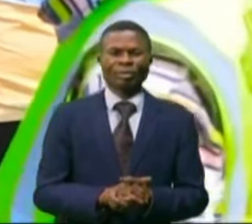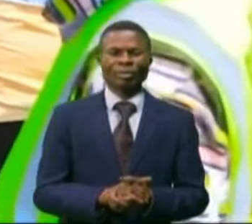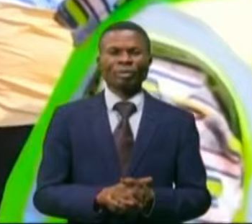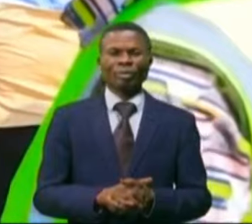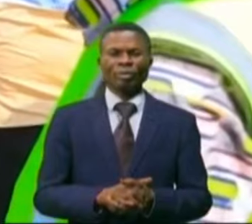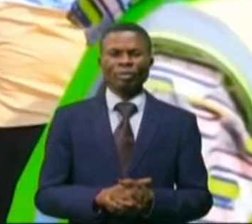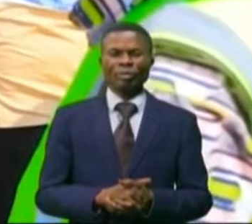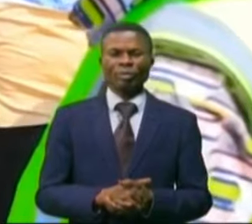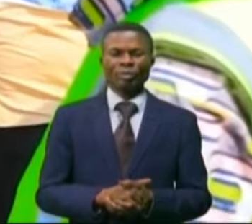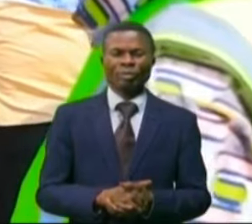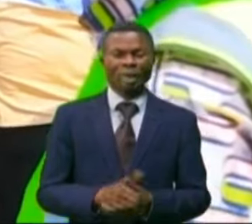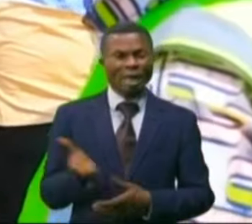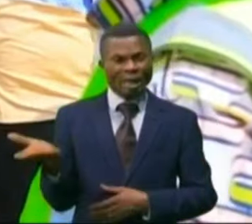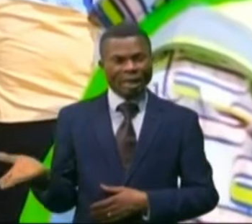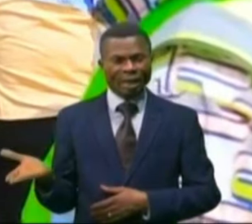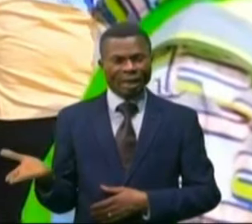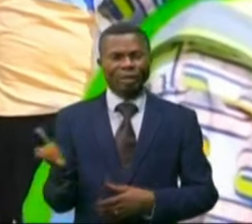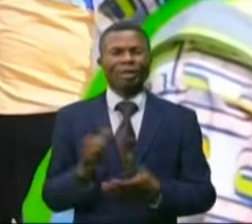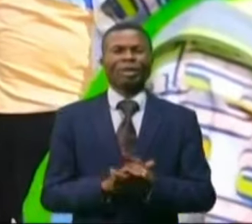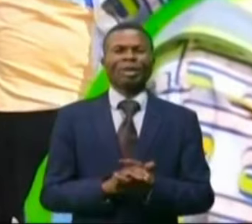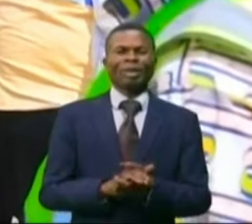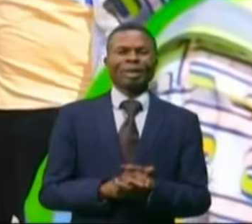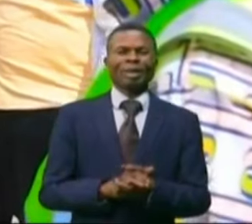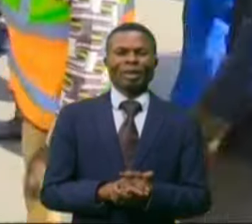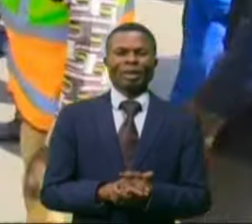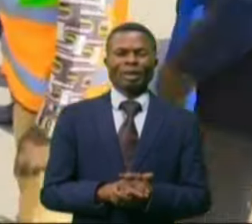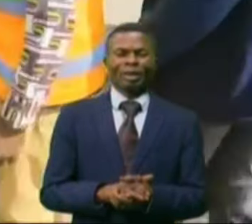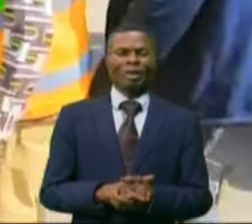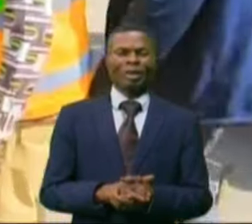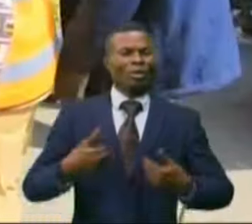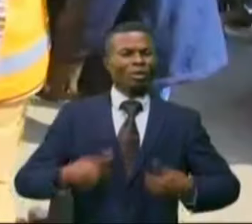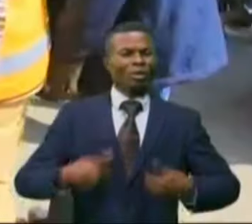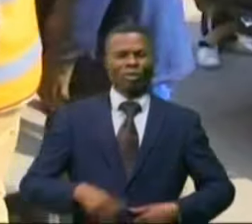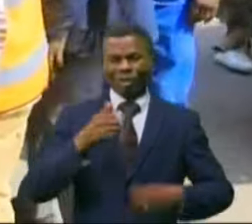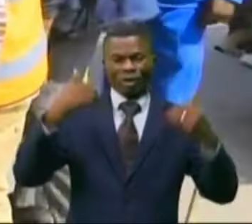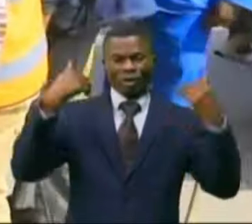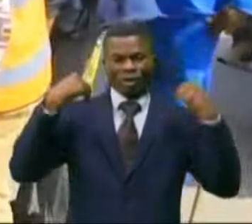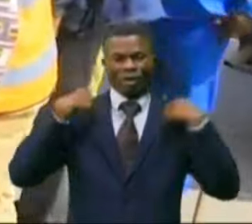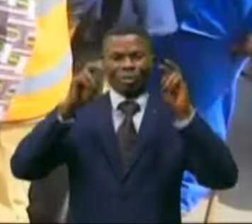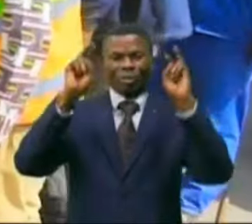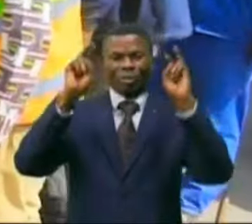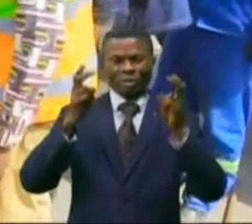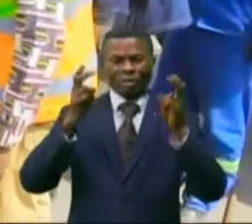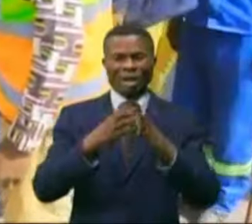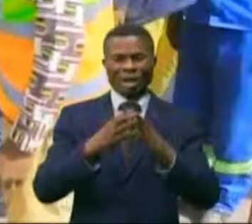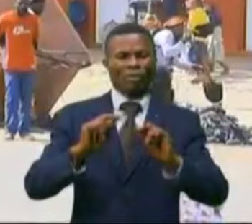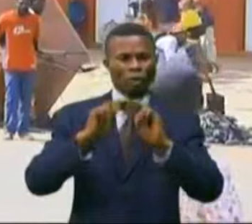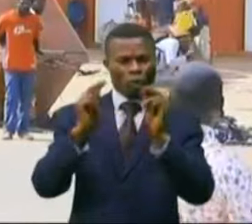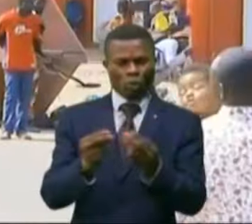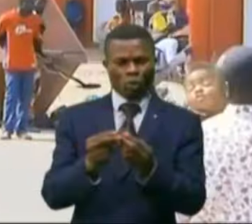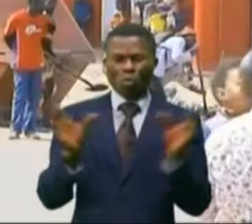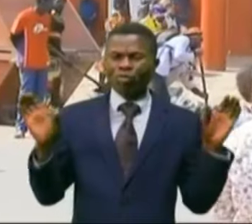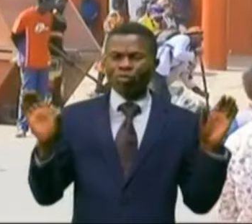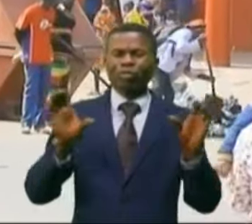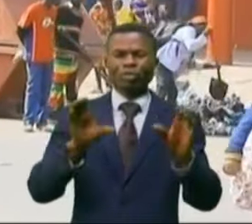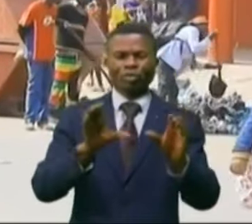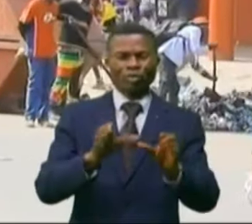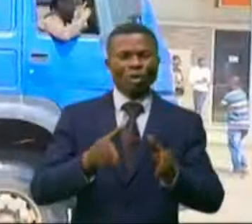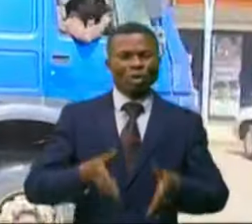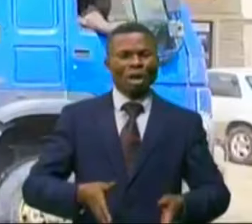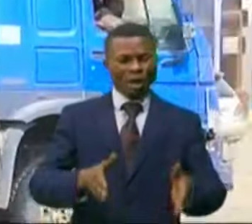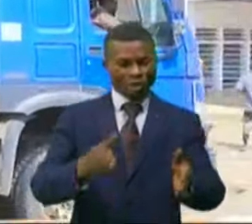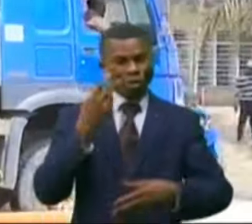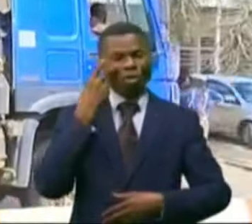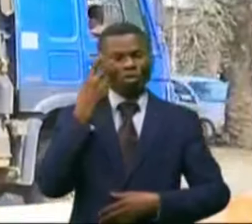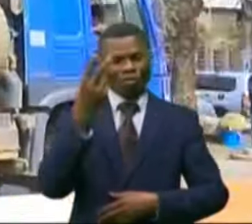Déjà tous les matins de ce dimanche 7 juillet 2024, l'autorité urbaine avec ses troupes munies d'un atelier complet